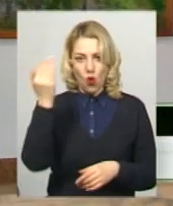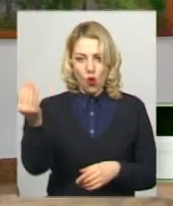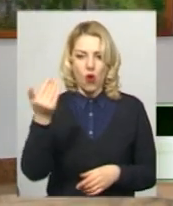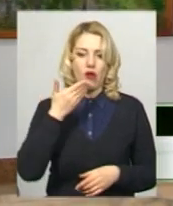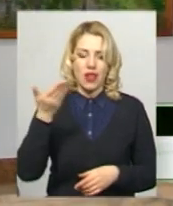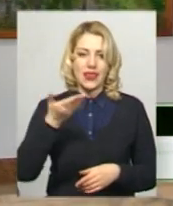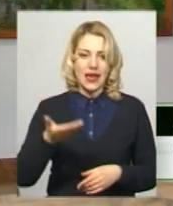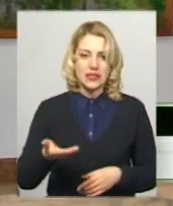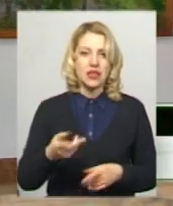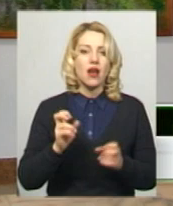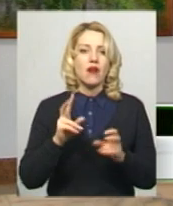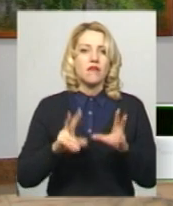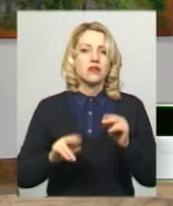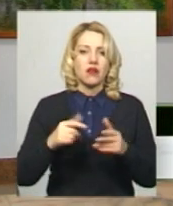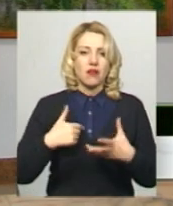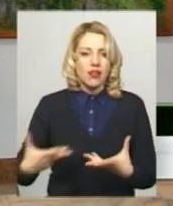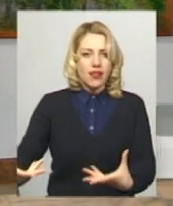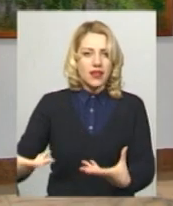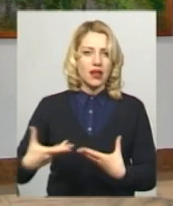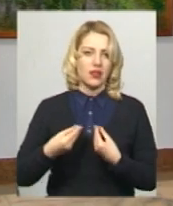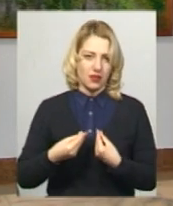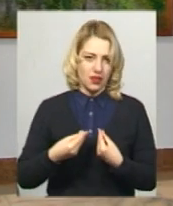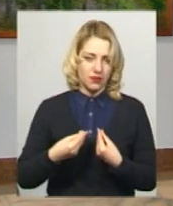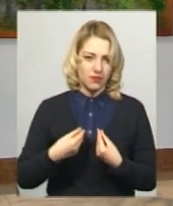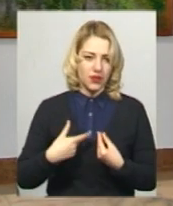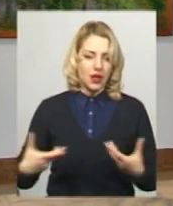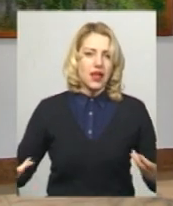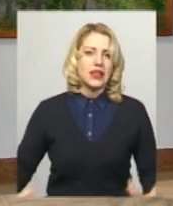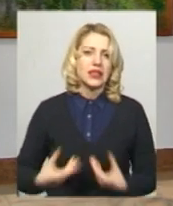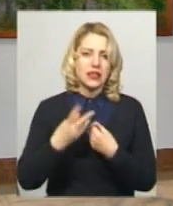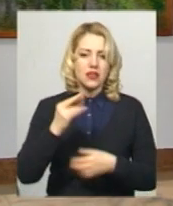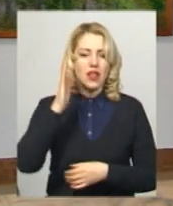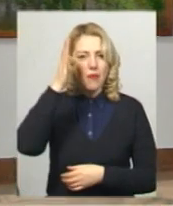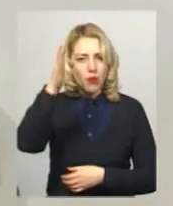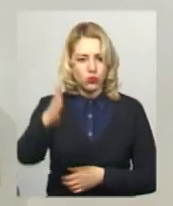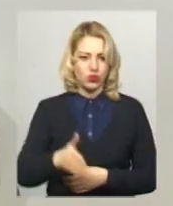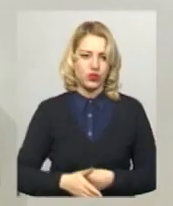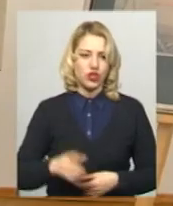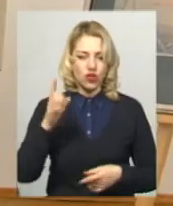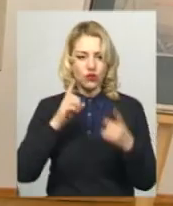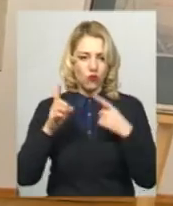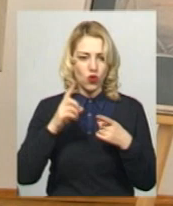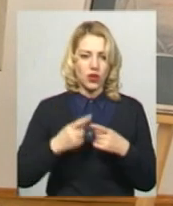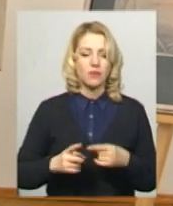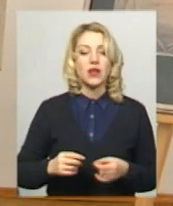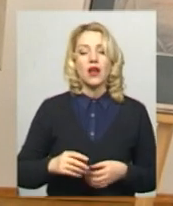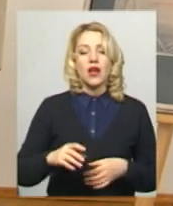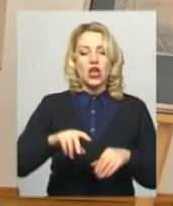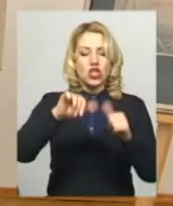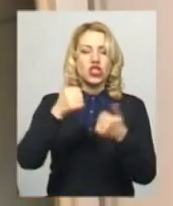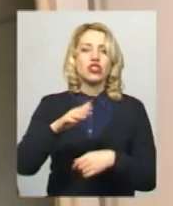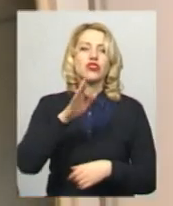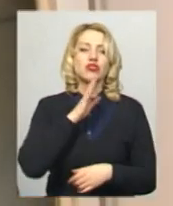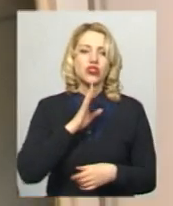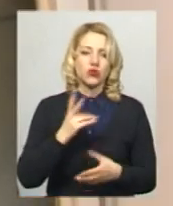мене як натхнення от, там, на майбутнє якісь там твори. Про образ жінки, який відтворює художник у